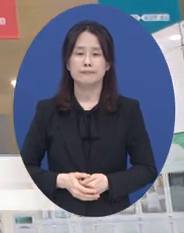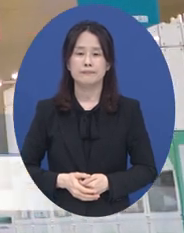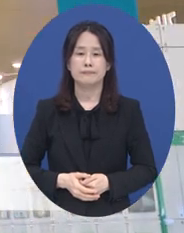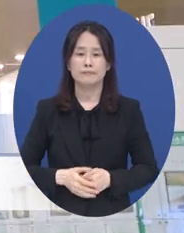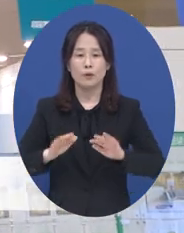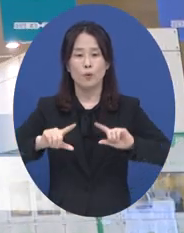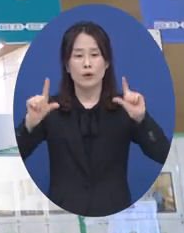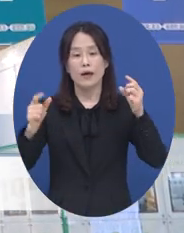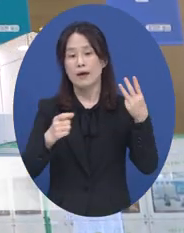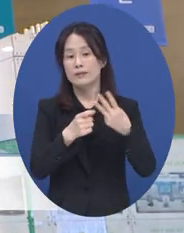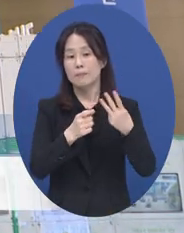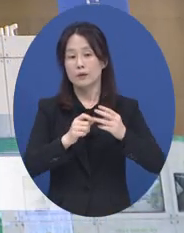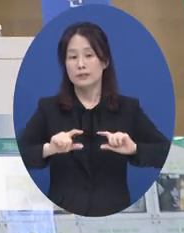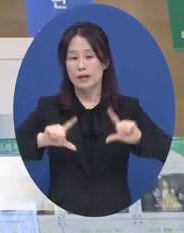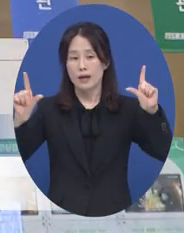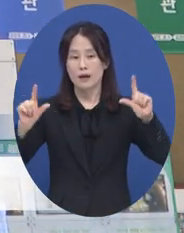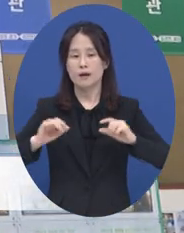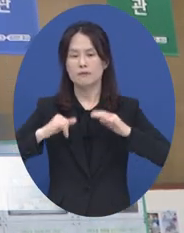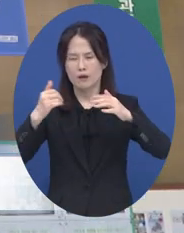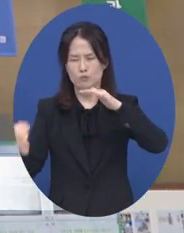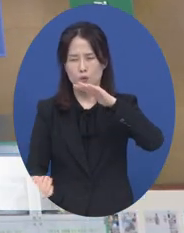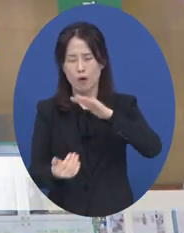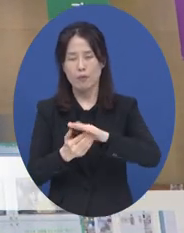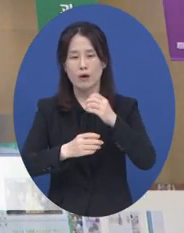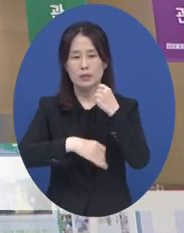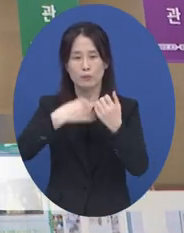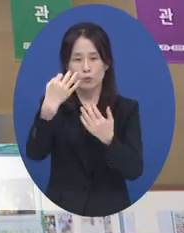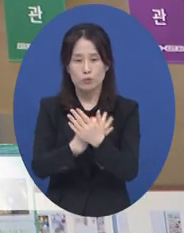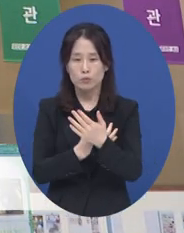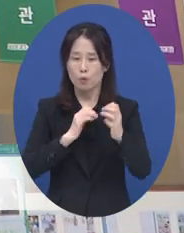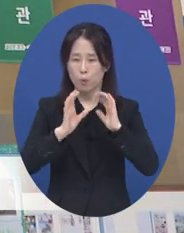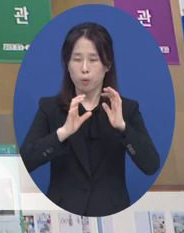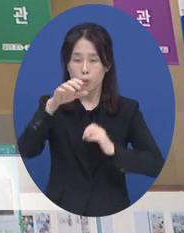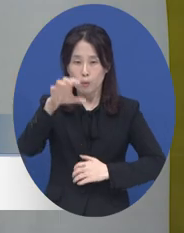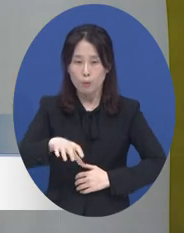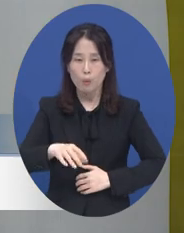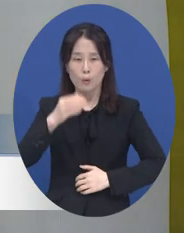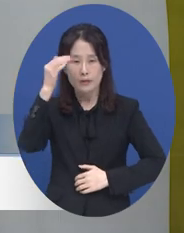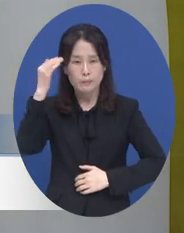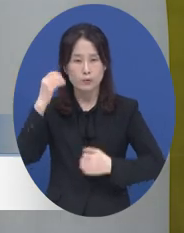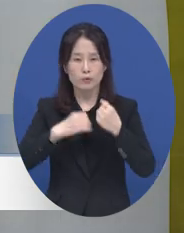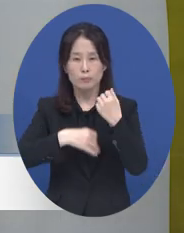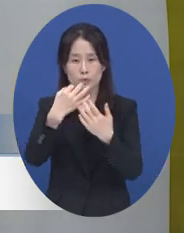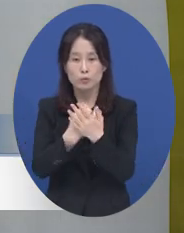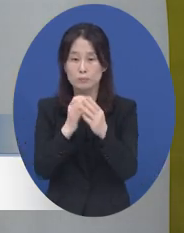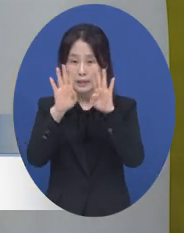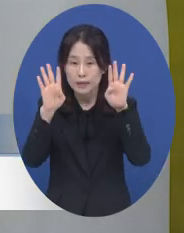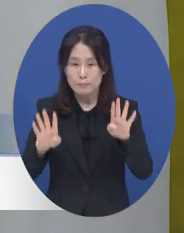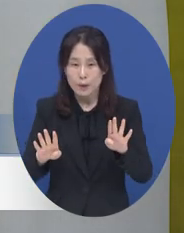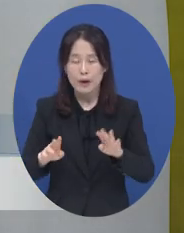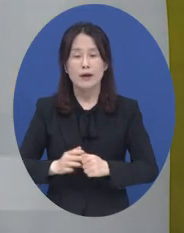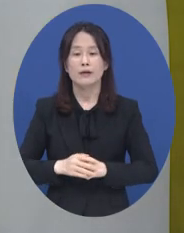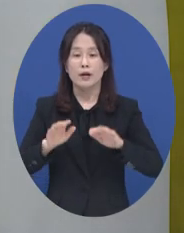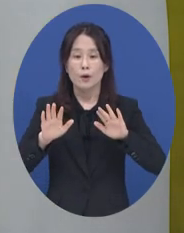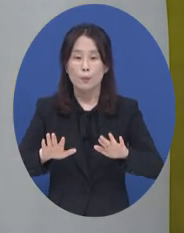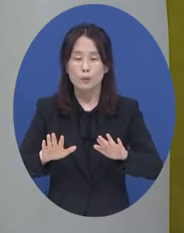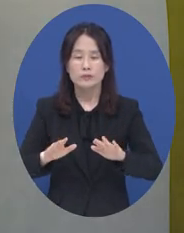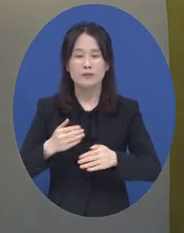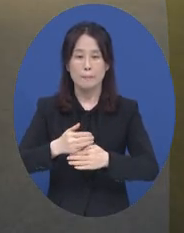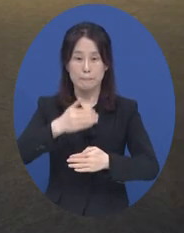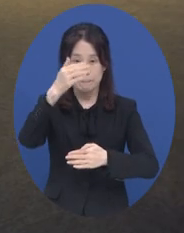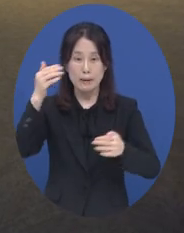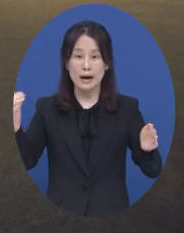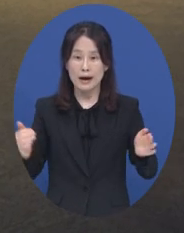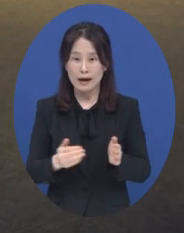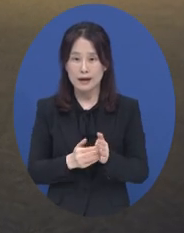올해로 세 번째를 맞는 세계 최대 기본소득 공론회장. 대한민국 기본소득 박람회가 28일 오늘 막이 오른